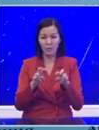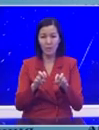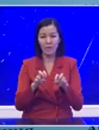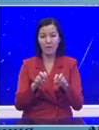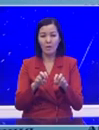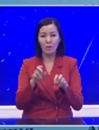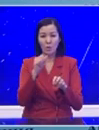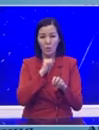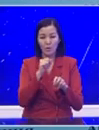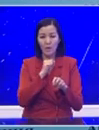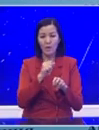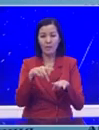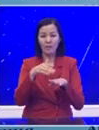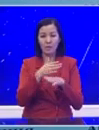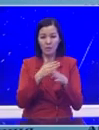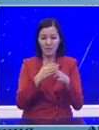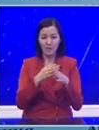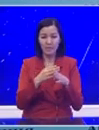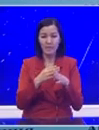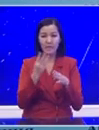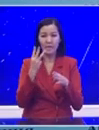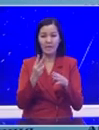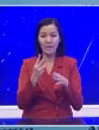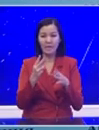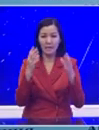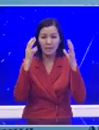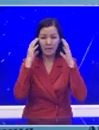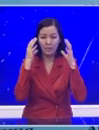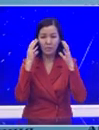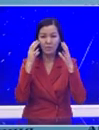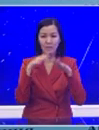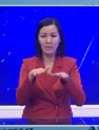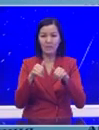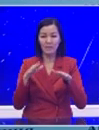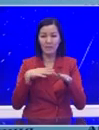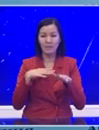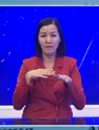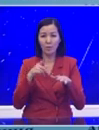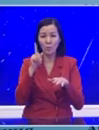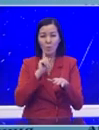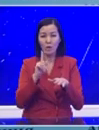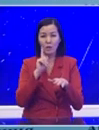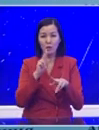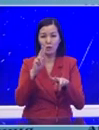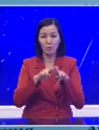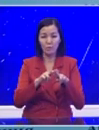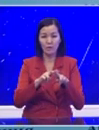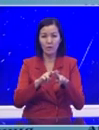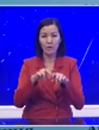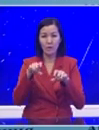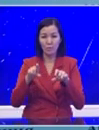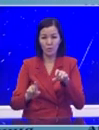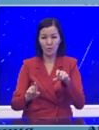ұрланған заттардың бір бөлігі және екі тасымалды радиостанция тәркіленіп алынды. Күдіктілер уақытша ұстау абақтысына қамауға